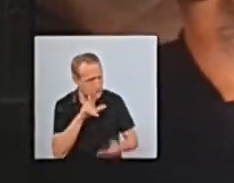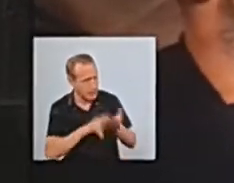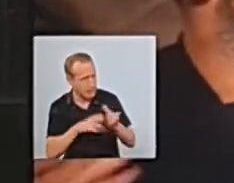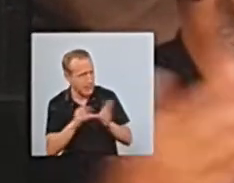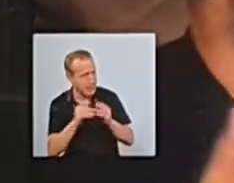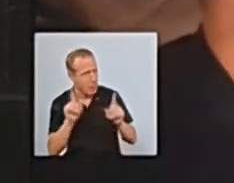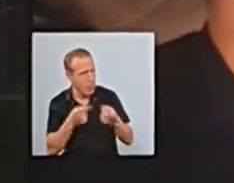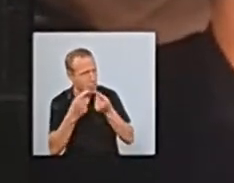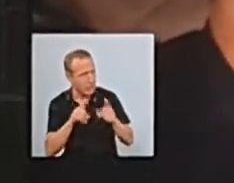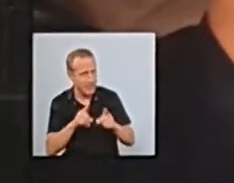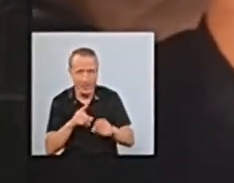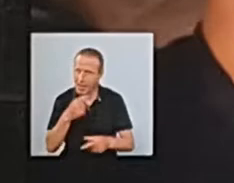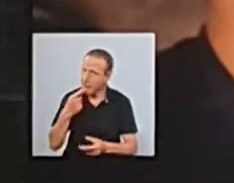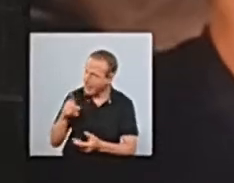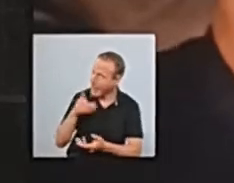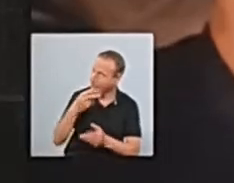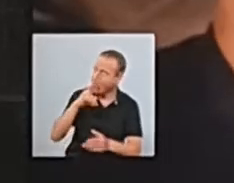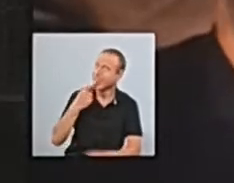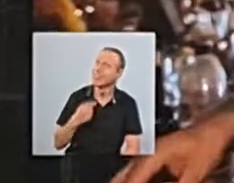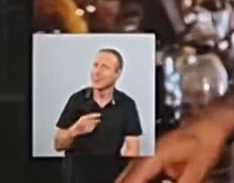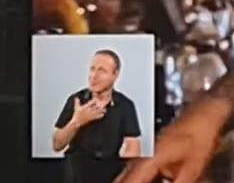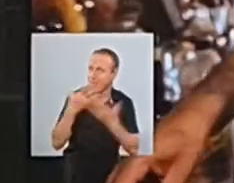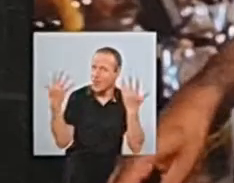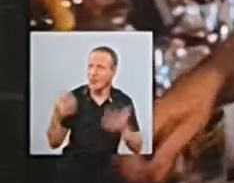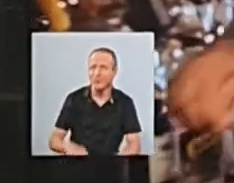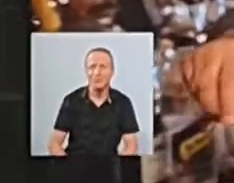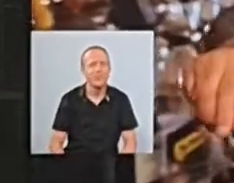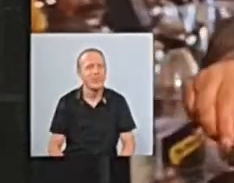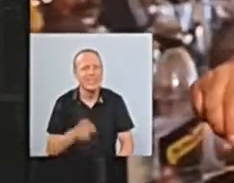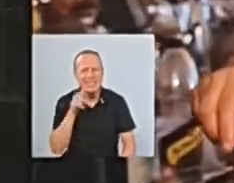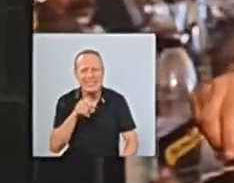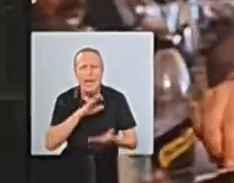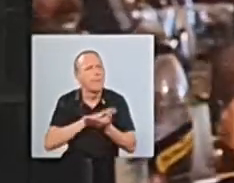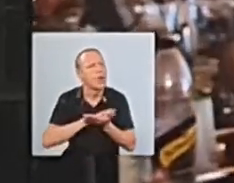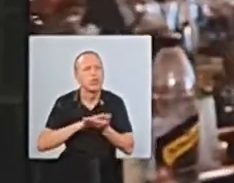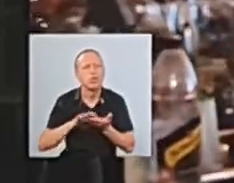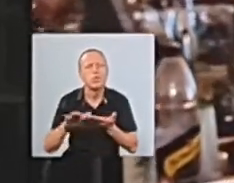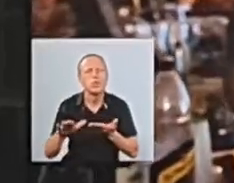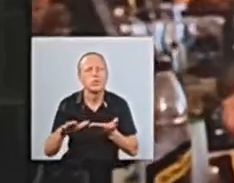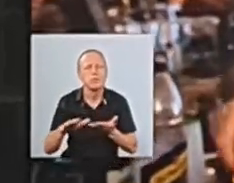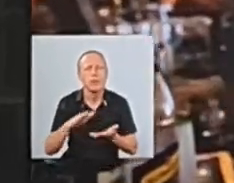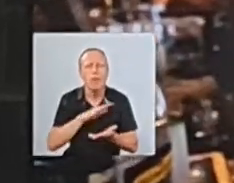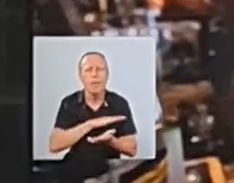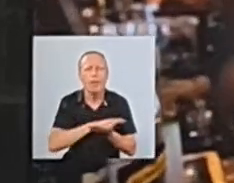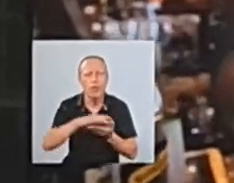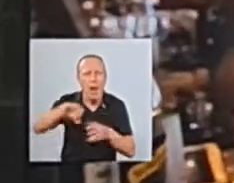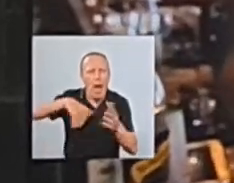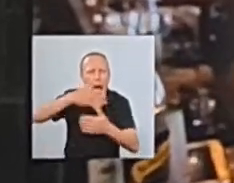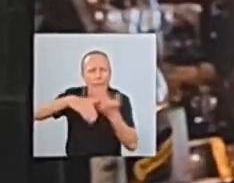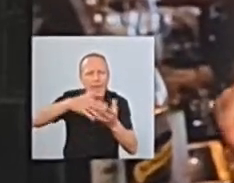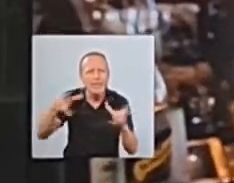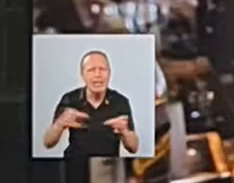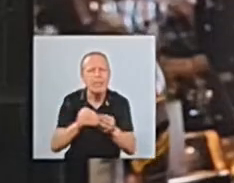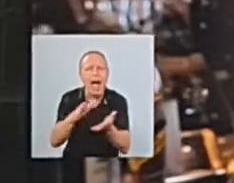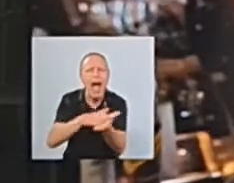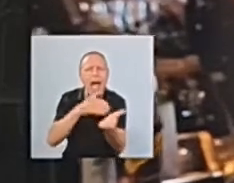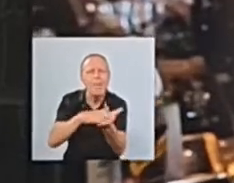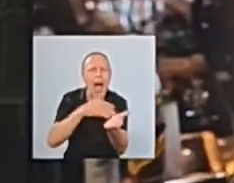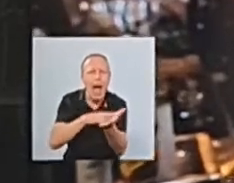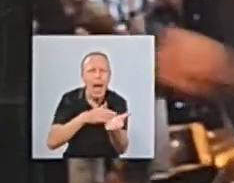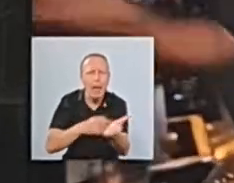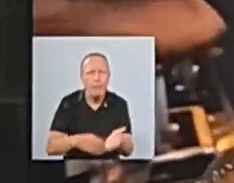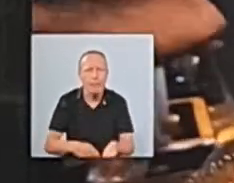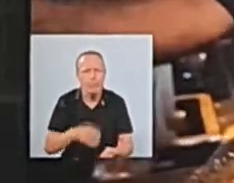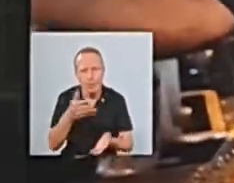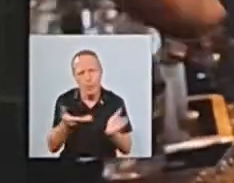אמרתי לך, גדלתי. מה? כן. וזה פשוט, להעמד את זה יחד עם החמאה.